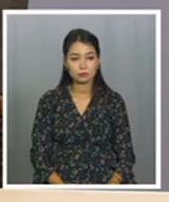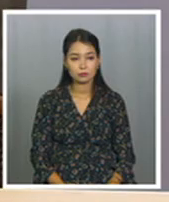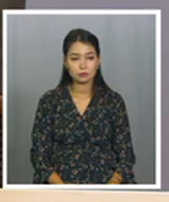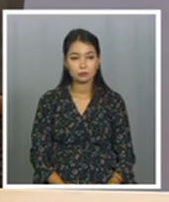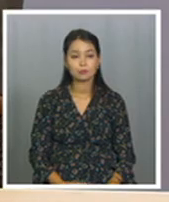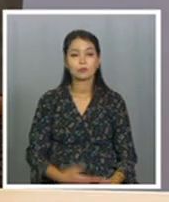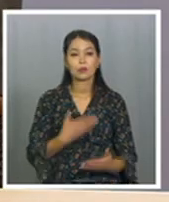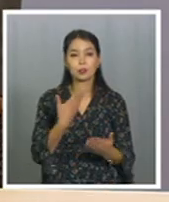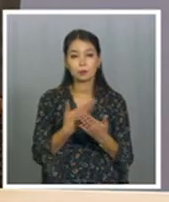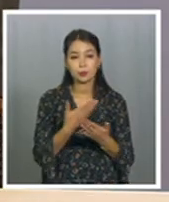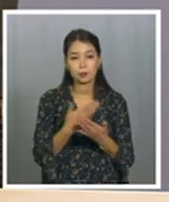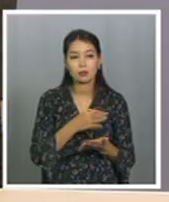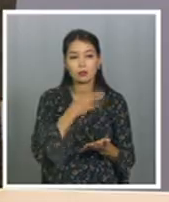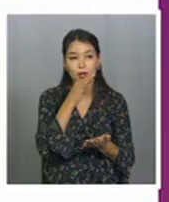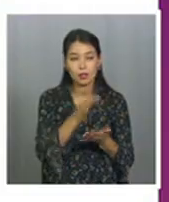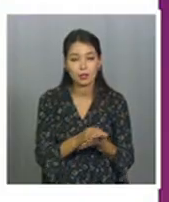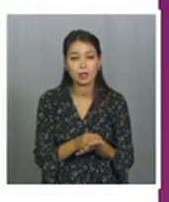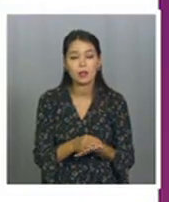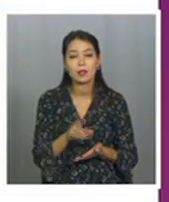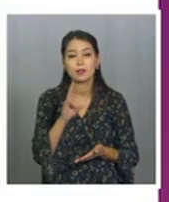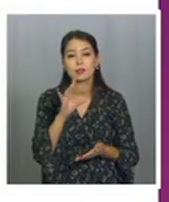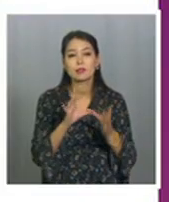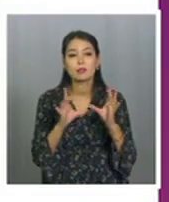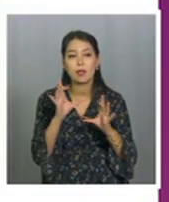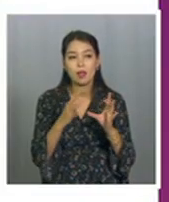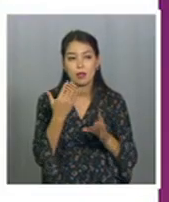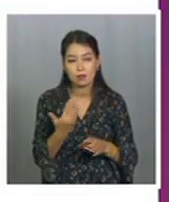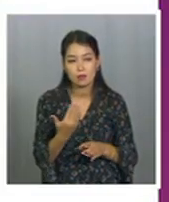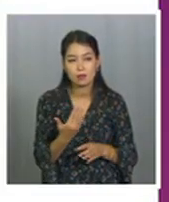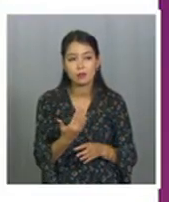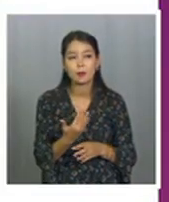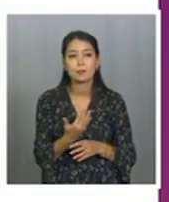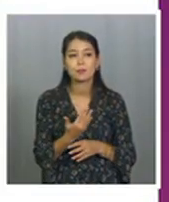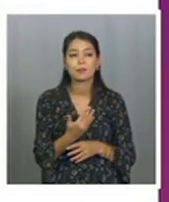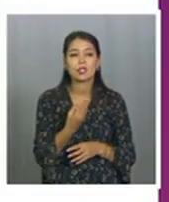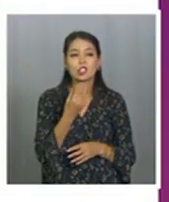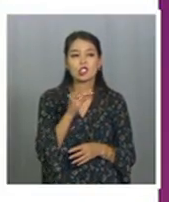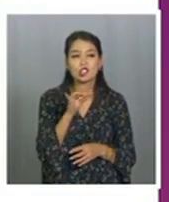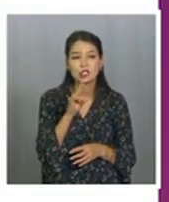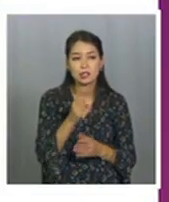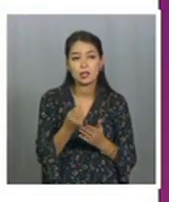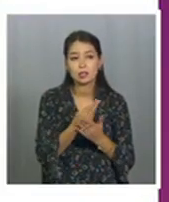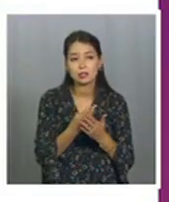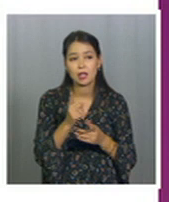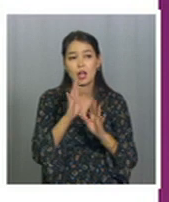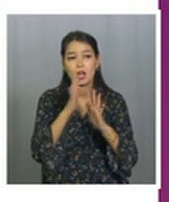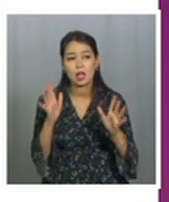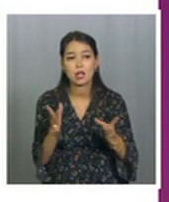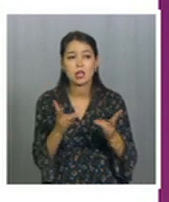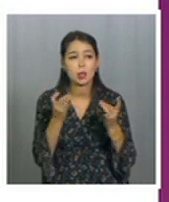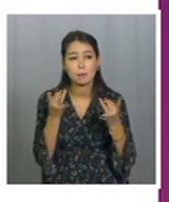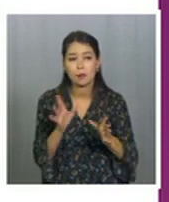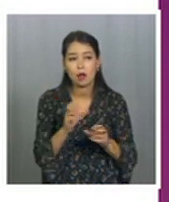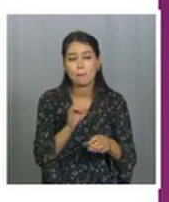Примерные ответы. Диаграмма Венна. Картина Шишкина. У Шишкина лес не простой, а полный красоты и